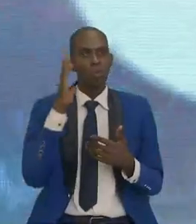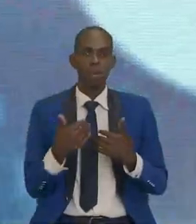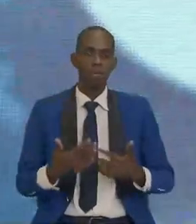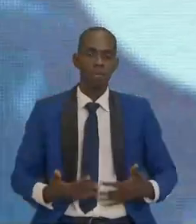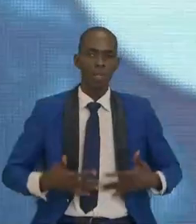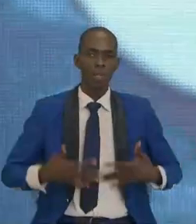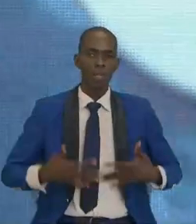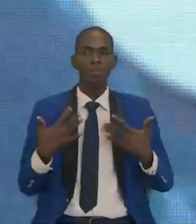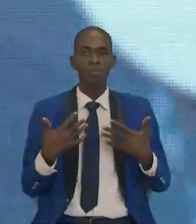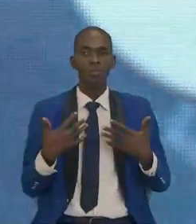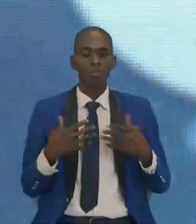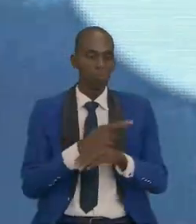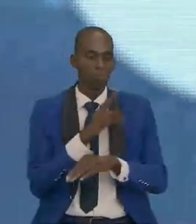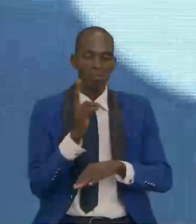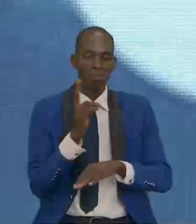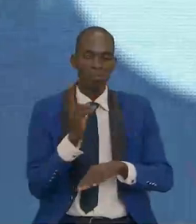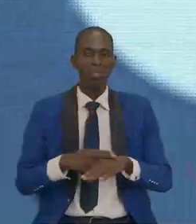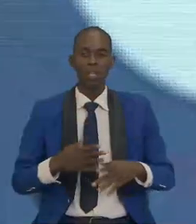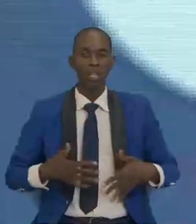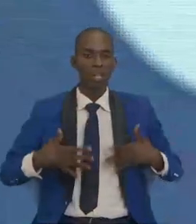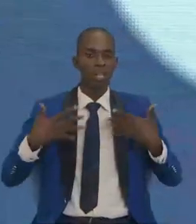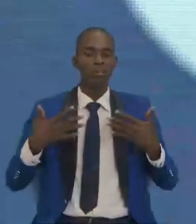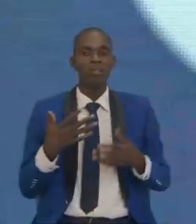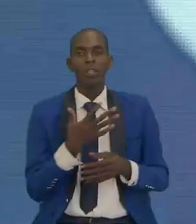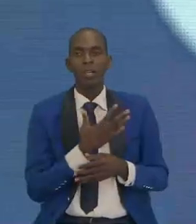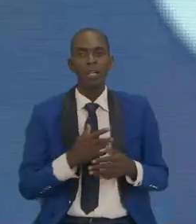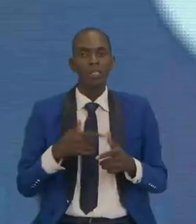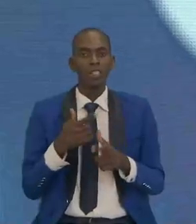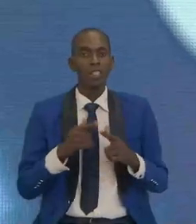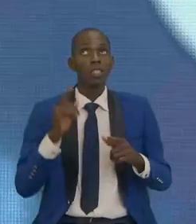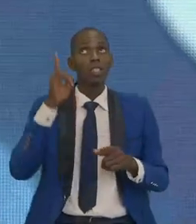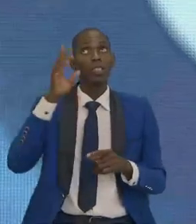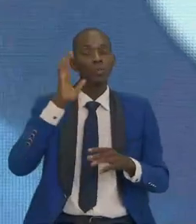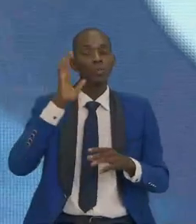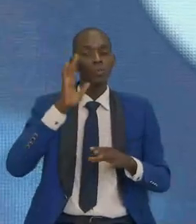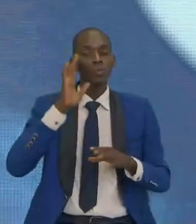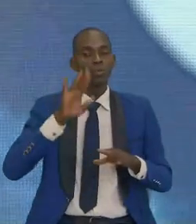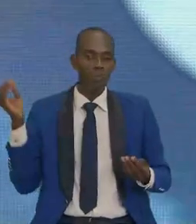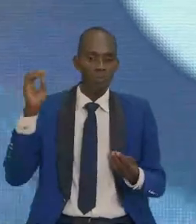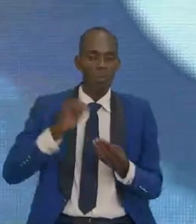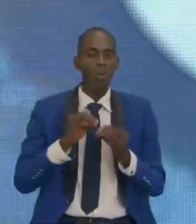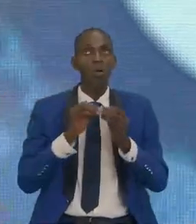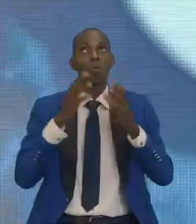Celui qui a. Nous avons la vie naturelle,